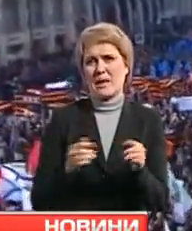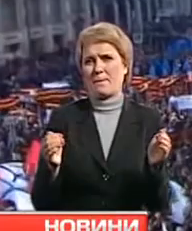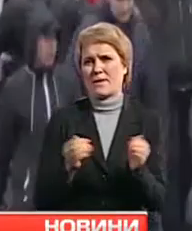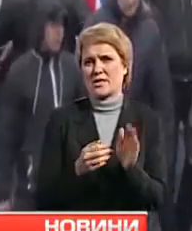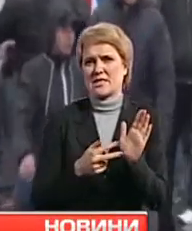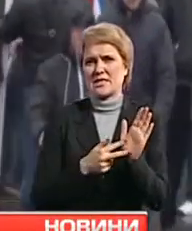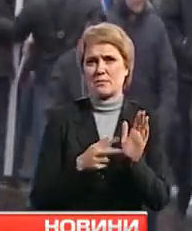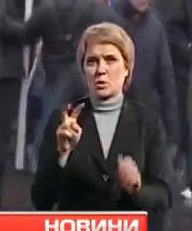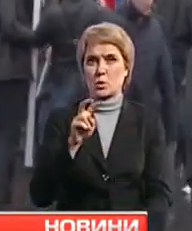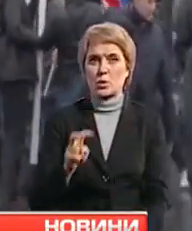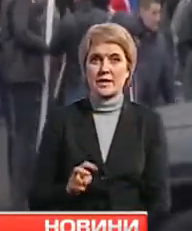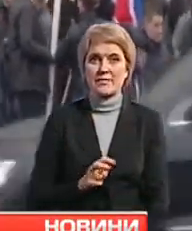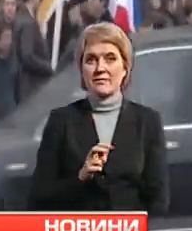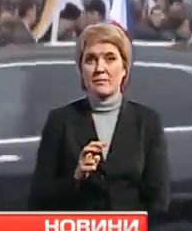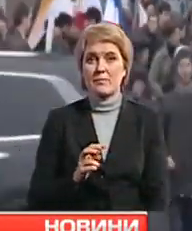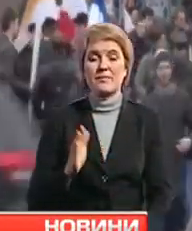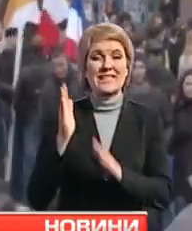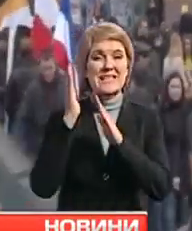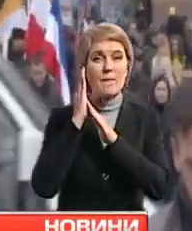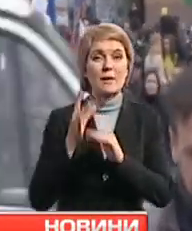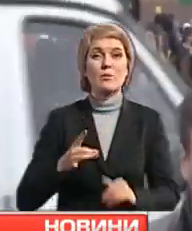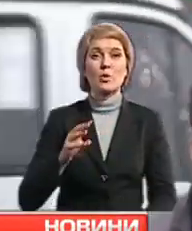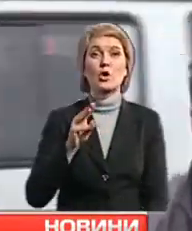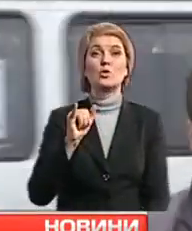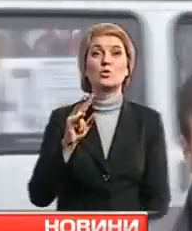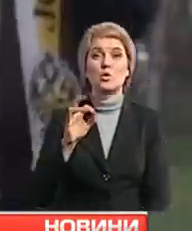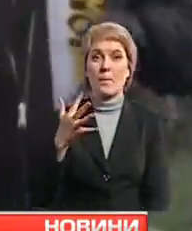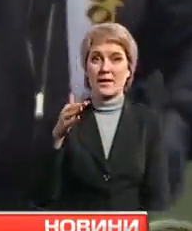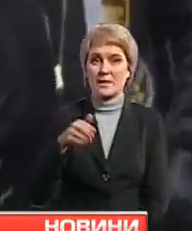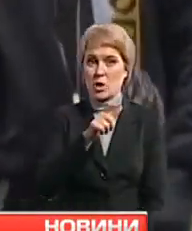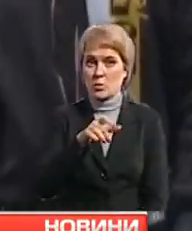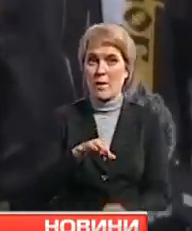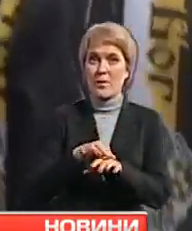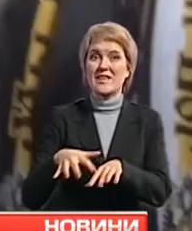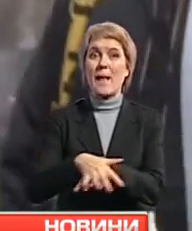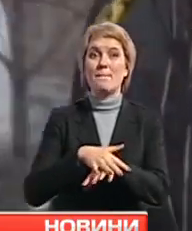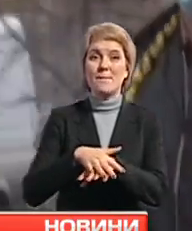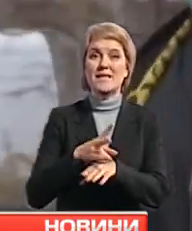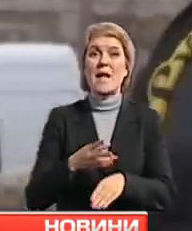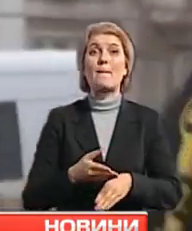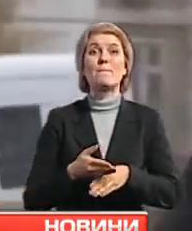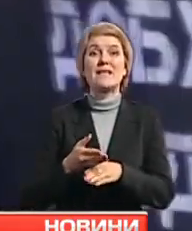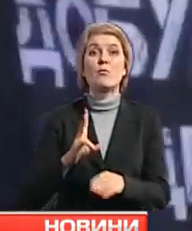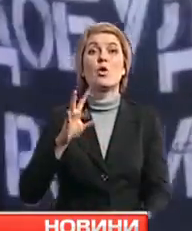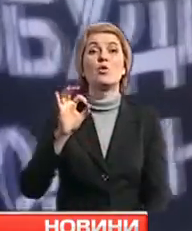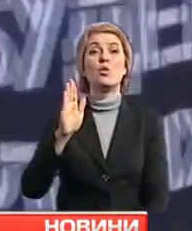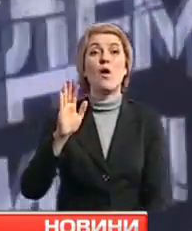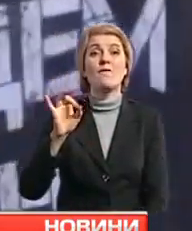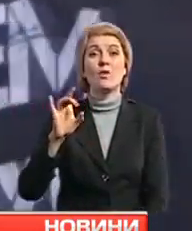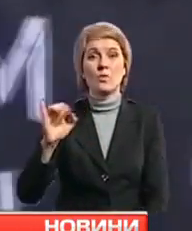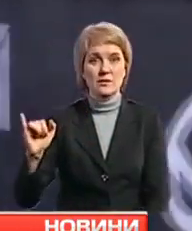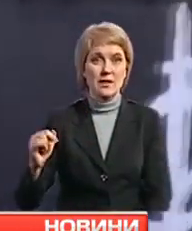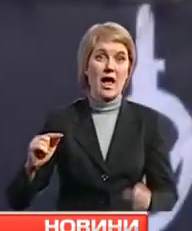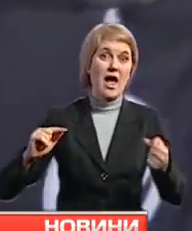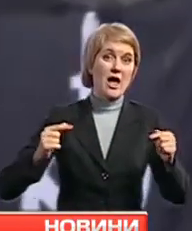7 доларів. У спальному районі Щукіно близько 5 тисяч людей провели мітинг на підтримку Новоросії. А от на